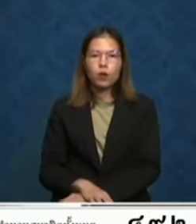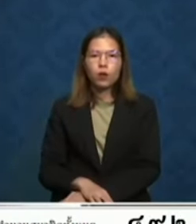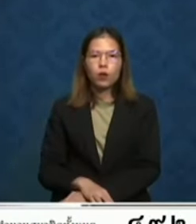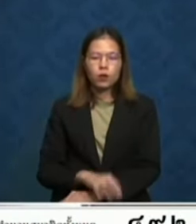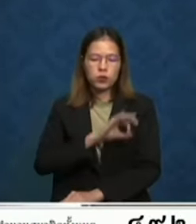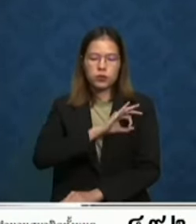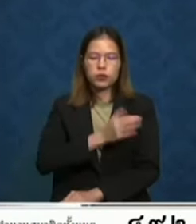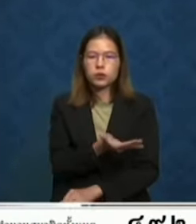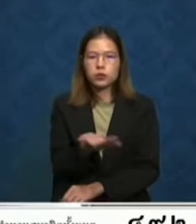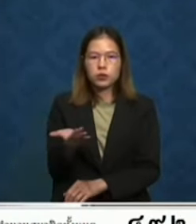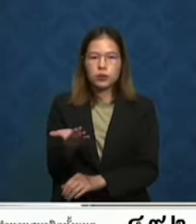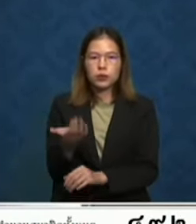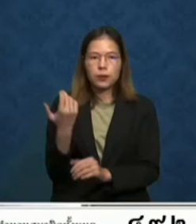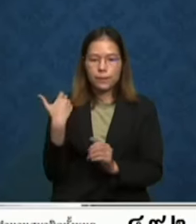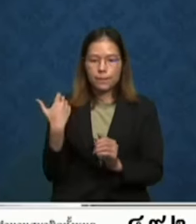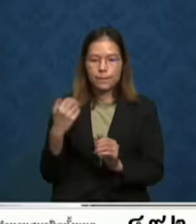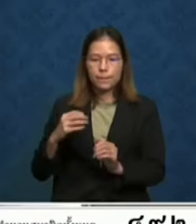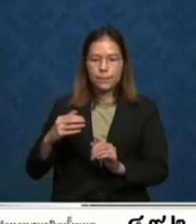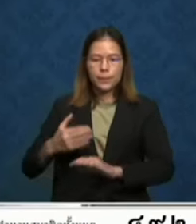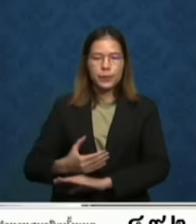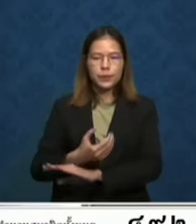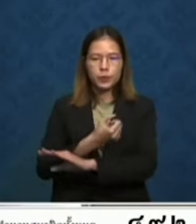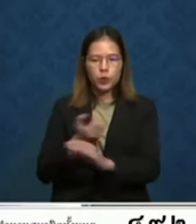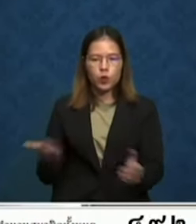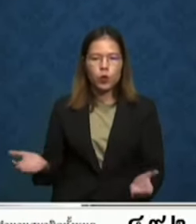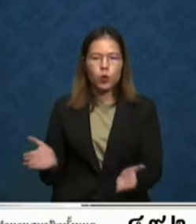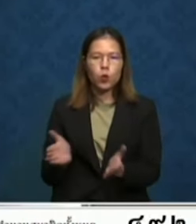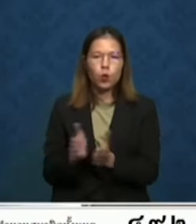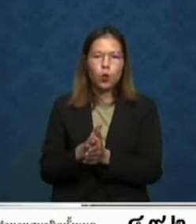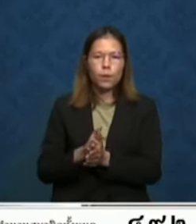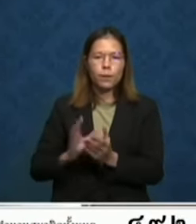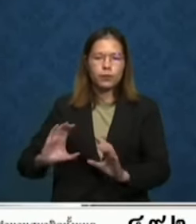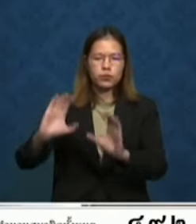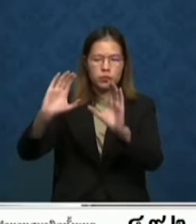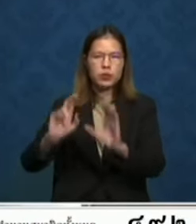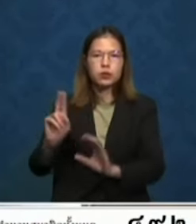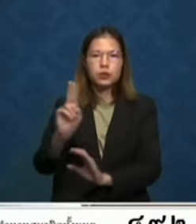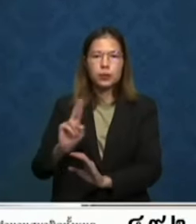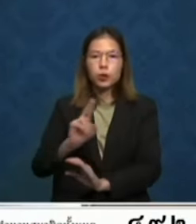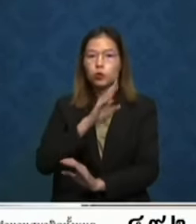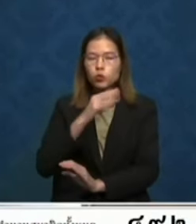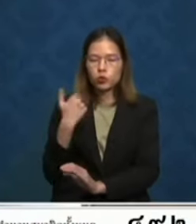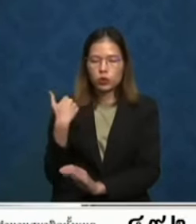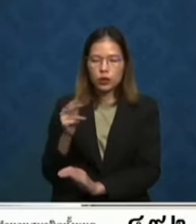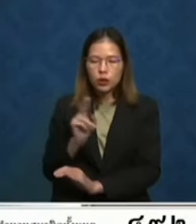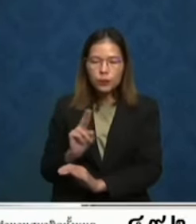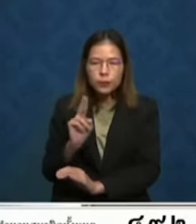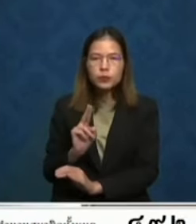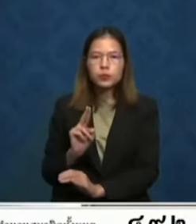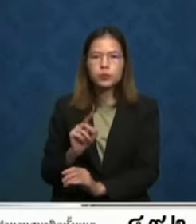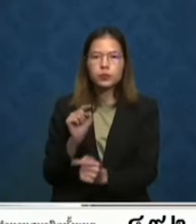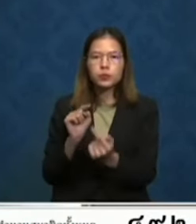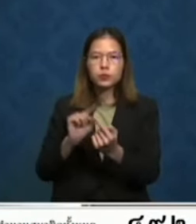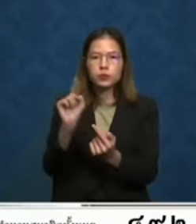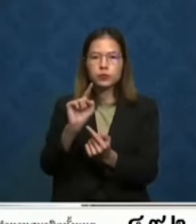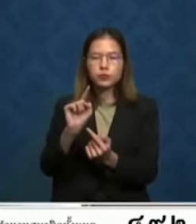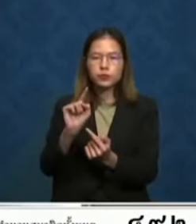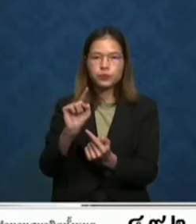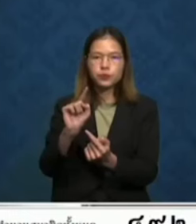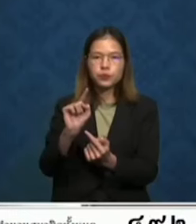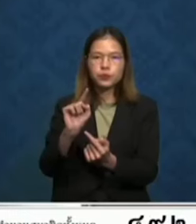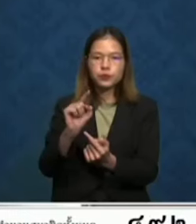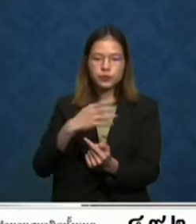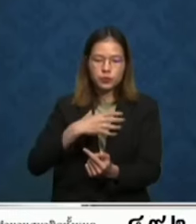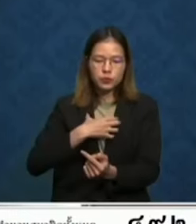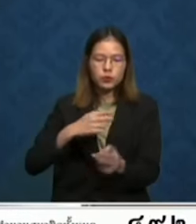กพรรคร่วมรัฐบาลจะผ่านให้เพื่อเอาไปใช้นะครับถ้าเอาไปใช้นะครับโดยมีวัตถุประสงค์เพียงแค่